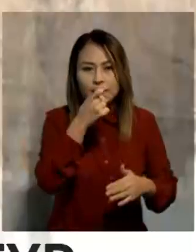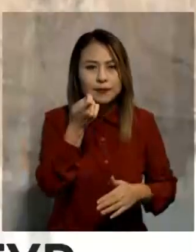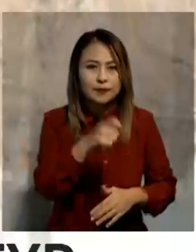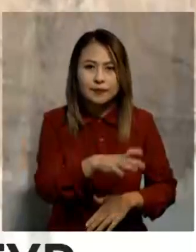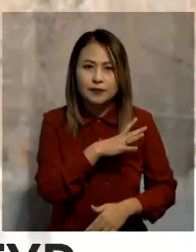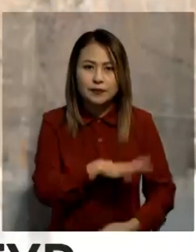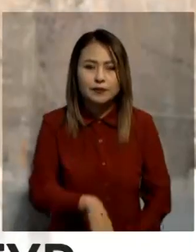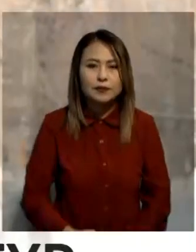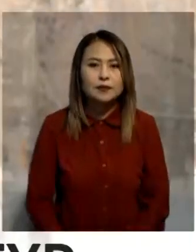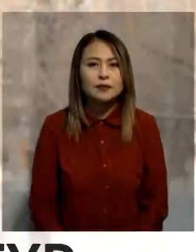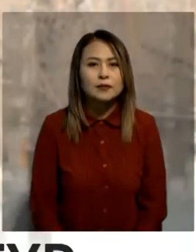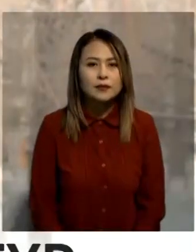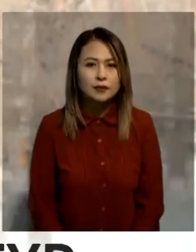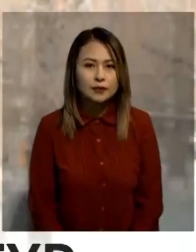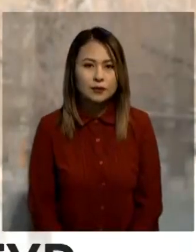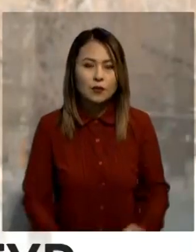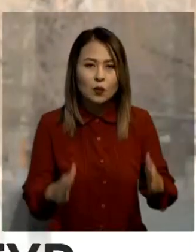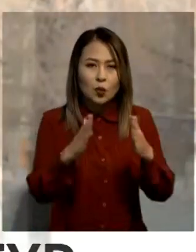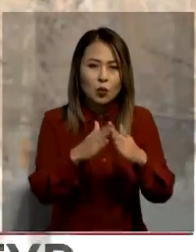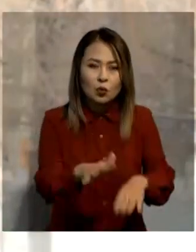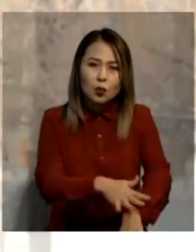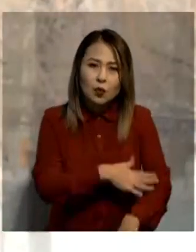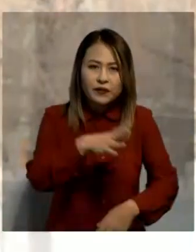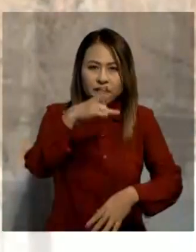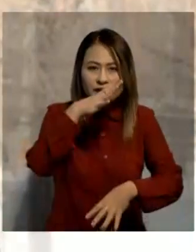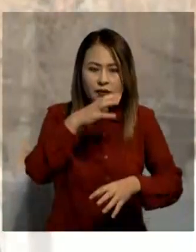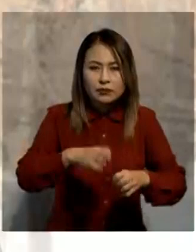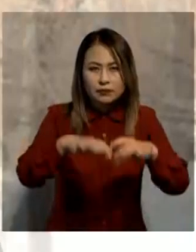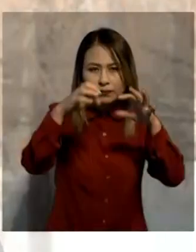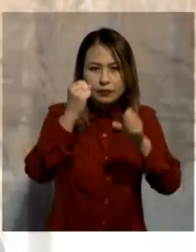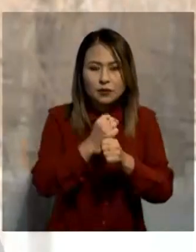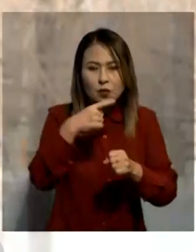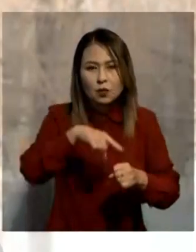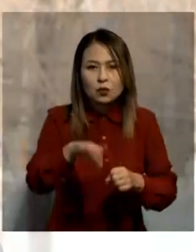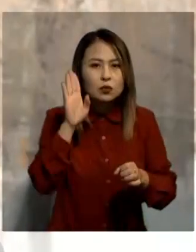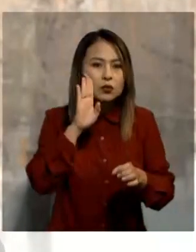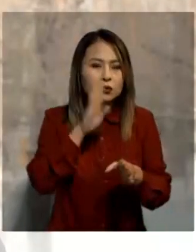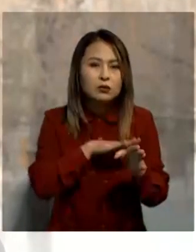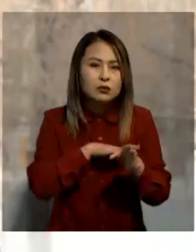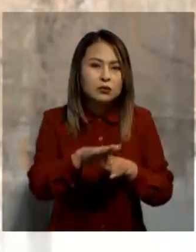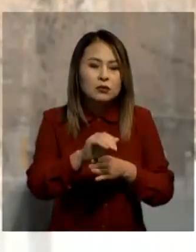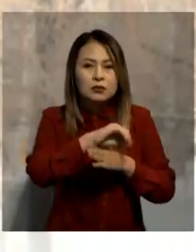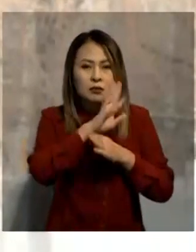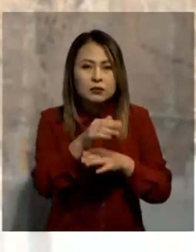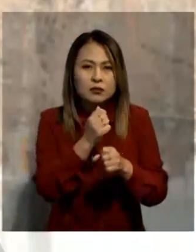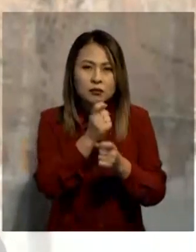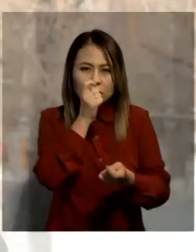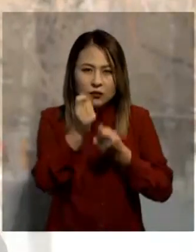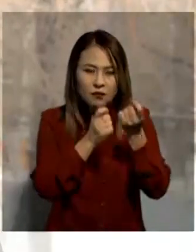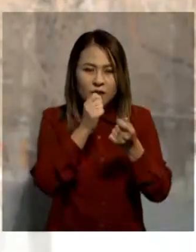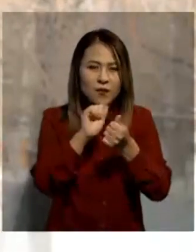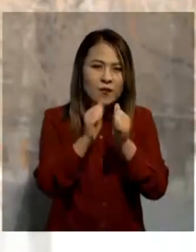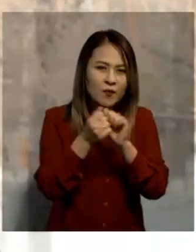Дом стоял очень долго. Үй көптен бері тұрғандықтан құбырлары суға толып қалды. Яғни сумен қамту жүйесі ұсақ тастар мен